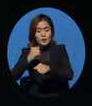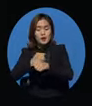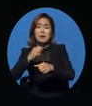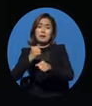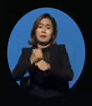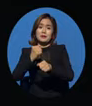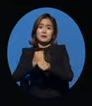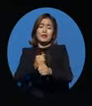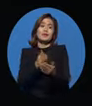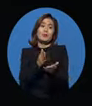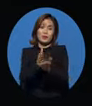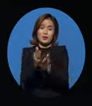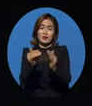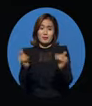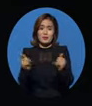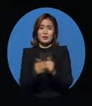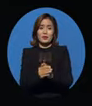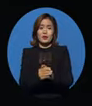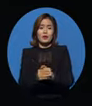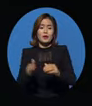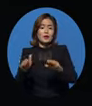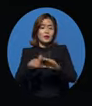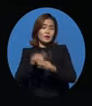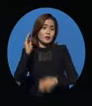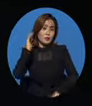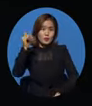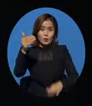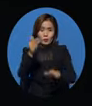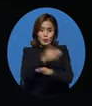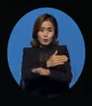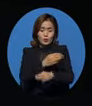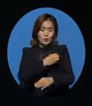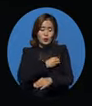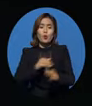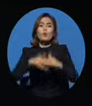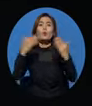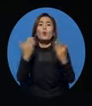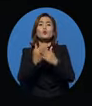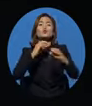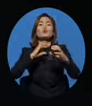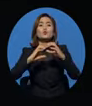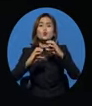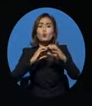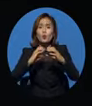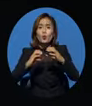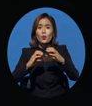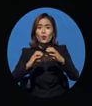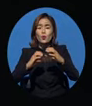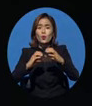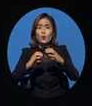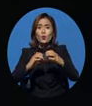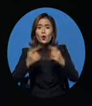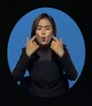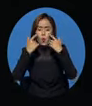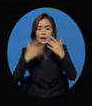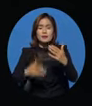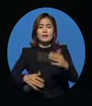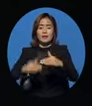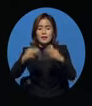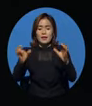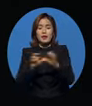데 선수입니다 대통령부터 당 원까지 가감없는 소통으로 용광로 정당을